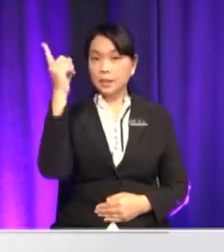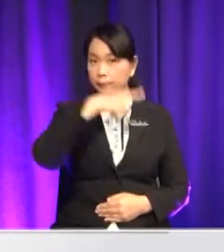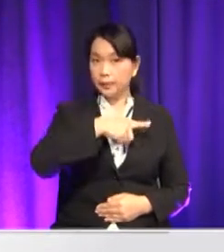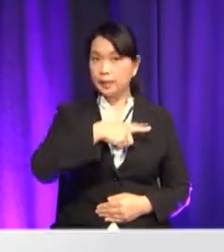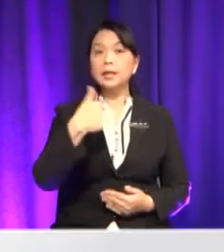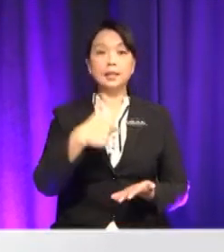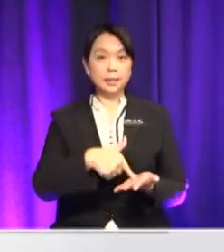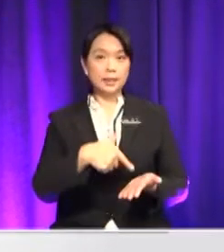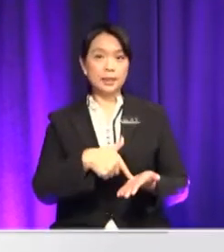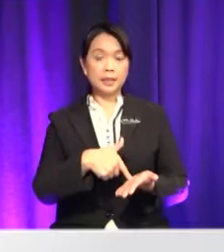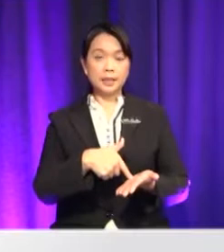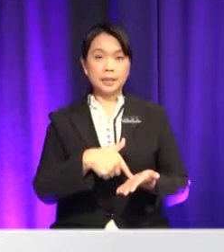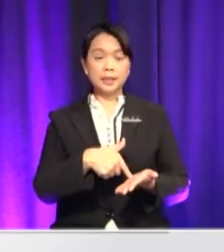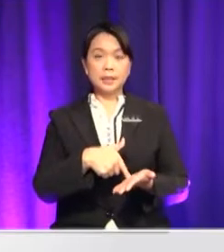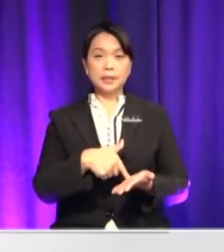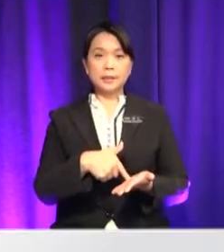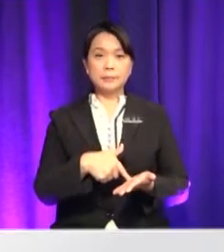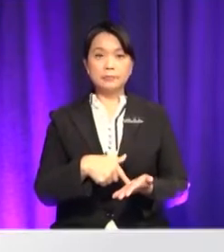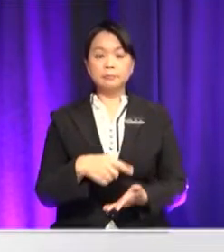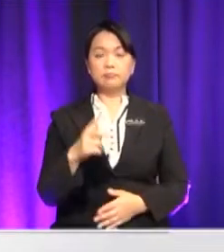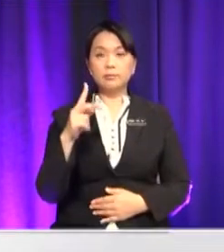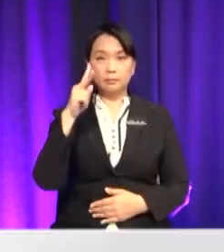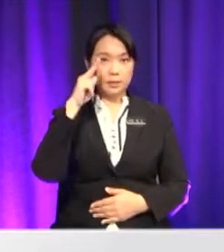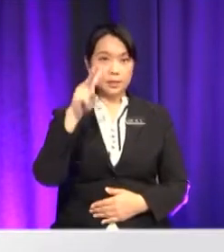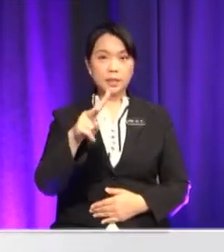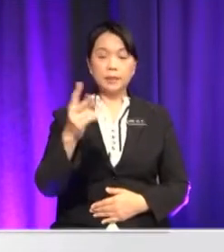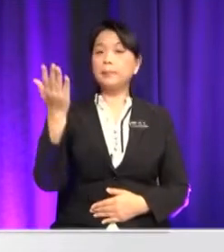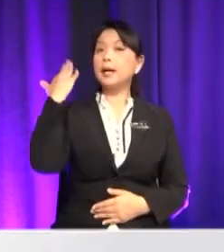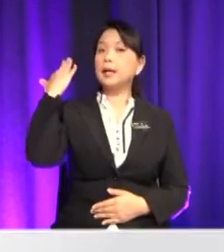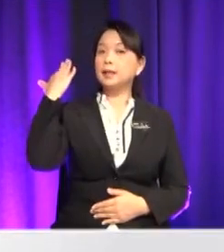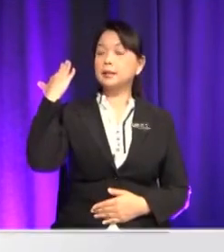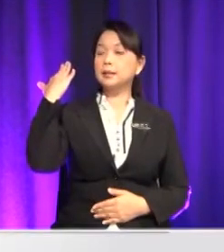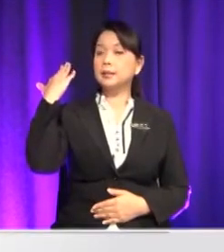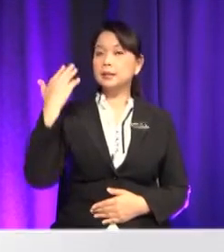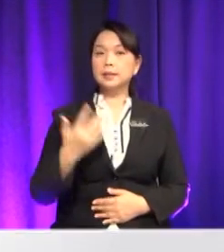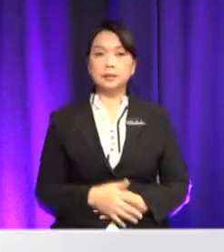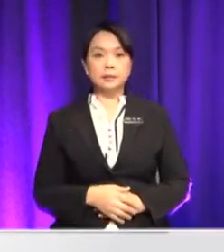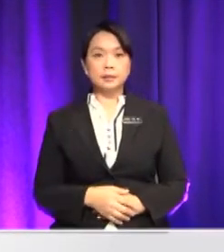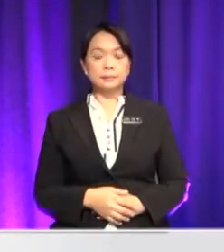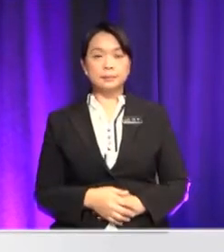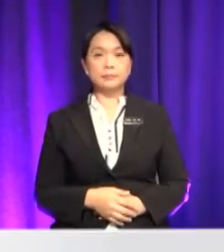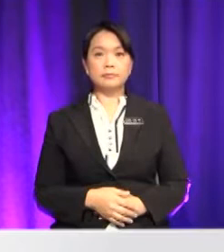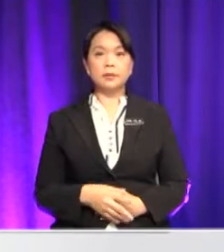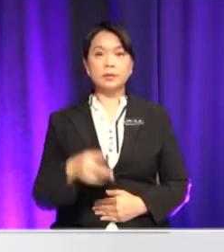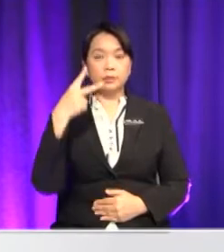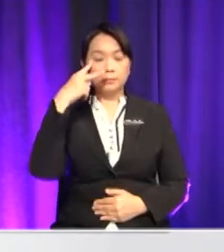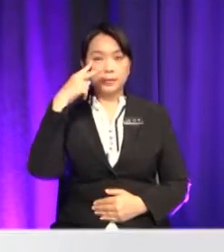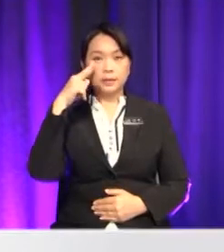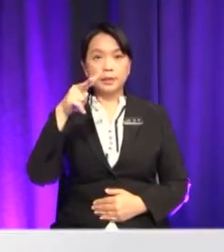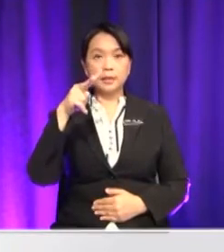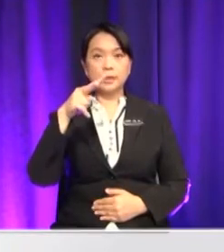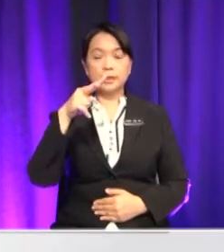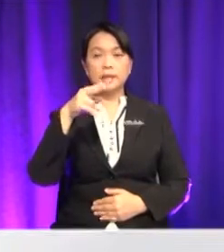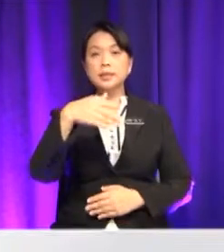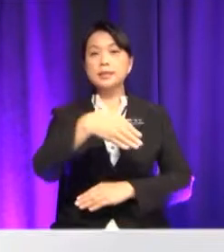Lagi? Apa lagi pandangan yang ada? Pandangan belakang. Pandangan Okey. belakang. Okey, baik. Betul. Pandangan sisi.